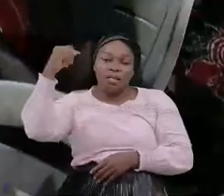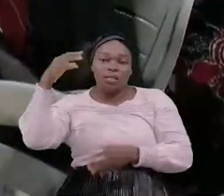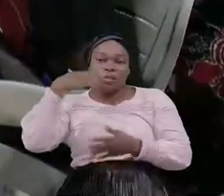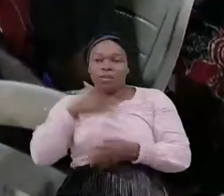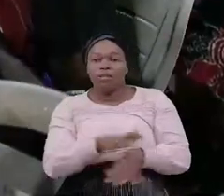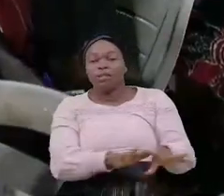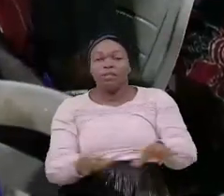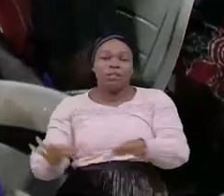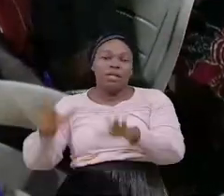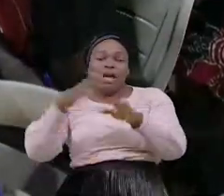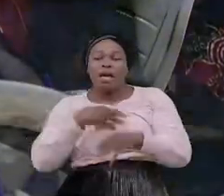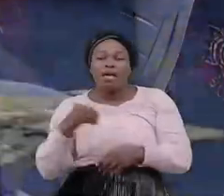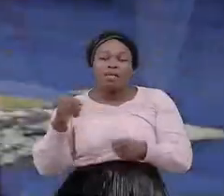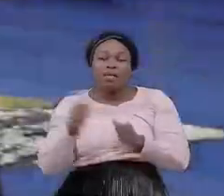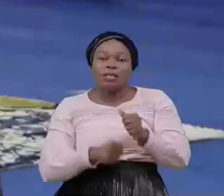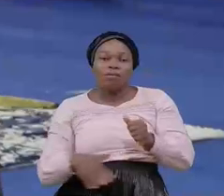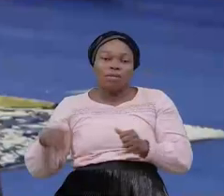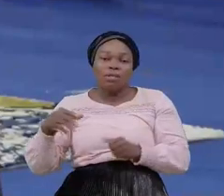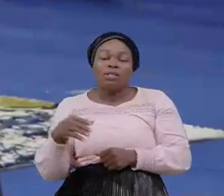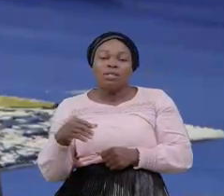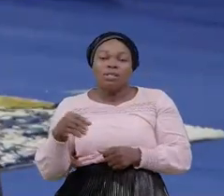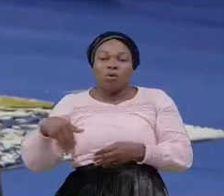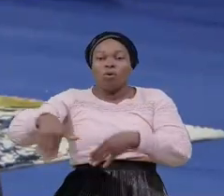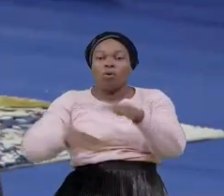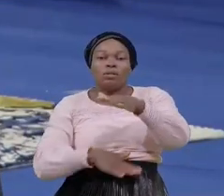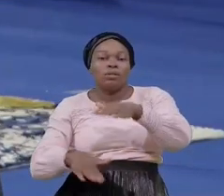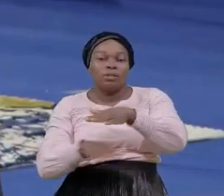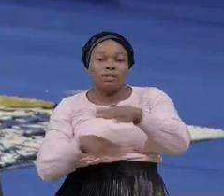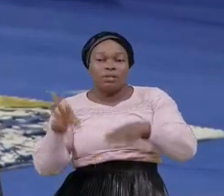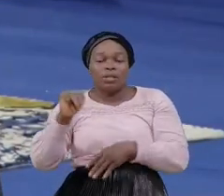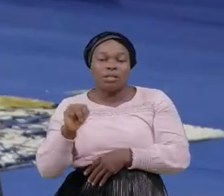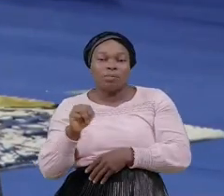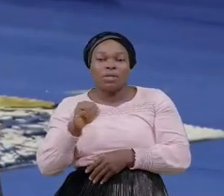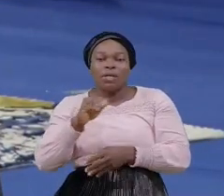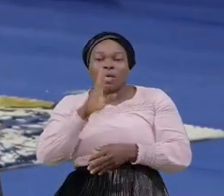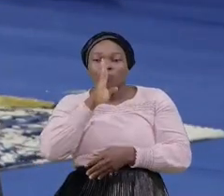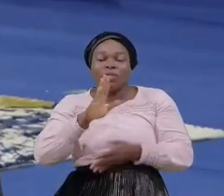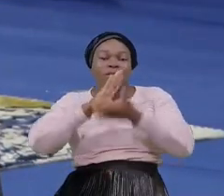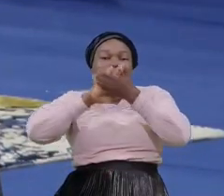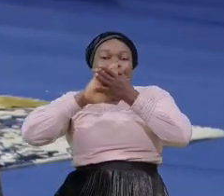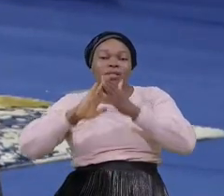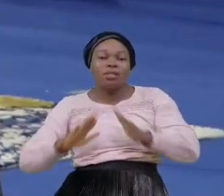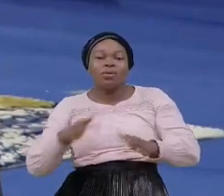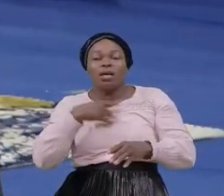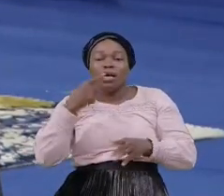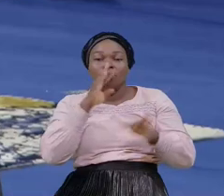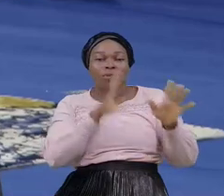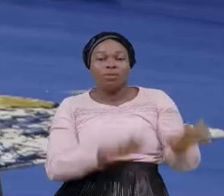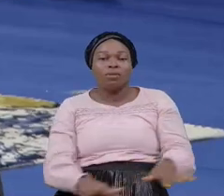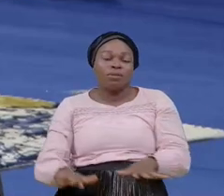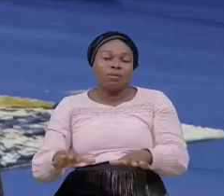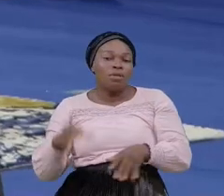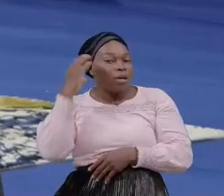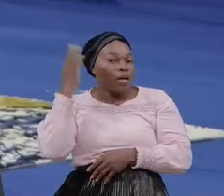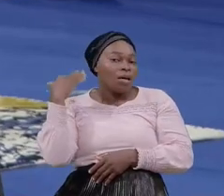des démons ou des maladies. Il a dit, silence, tais-toi. Et la mère a entendu sa parole et la